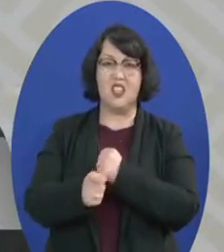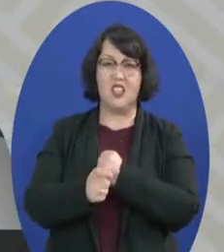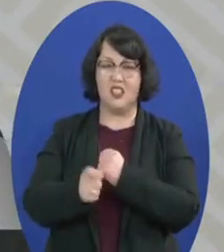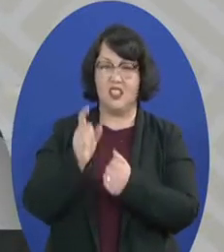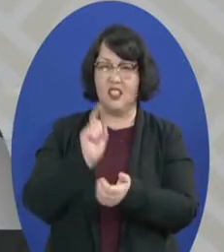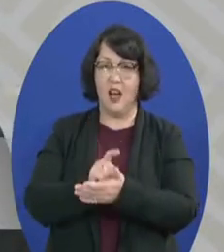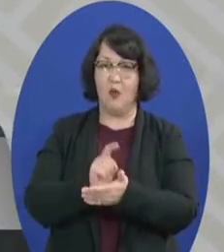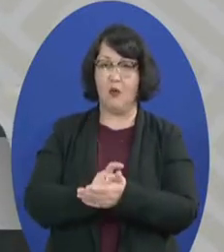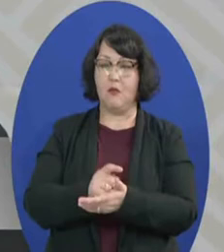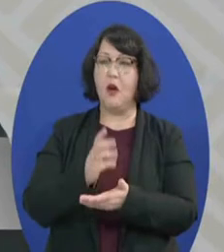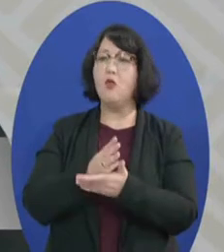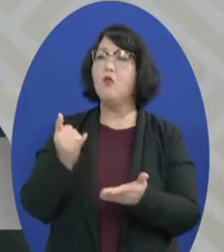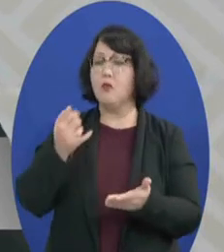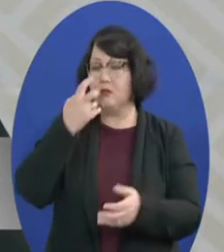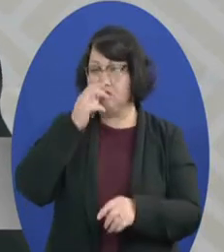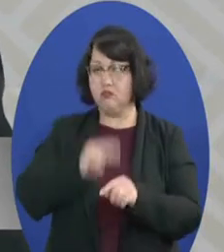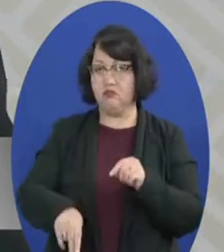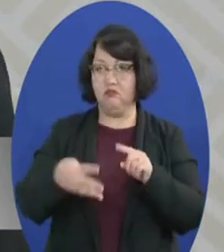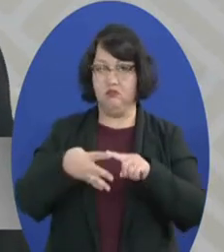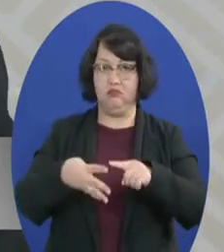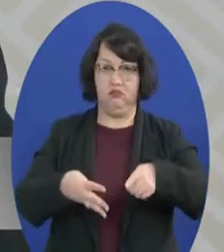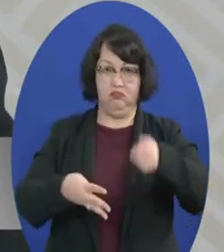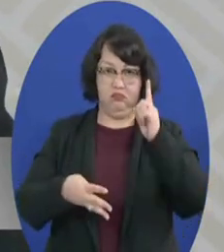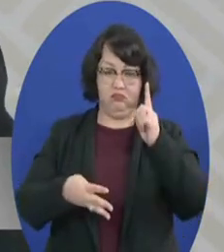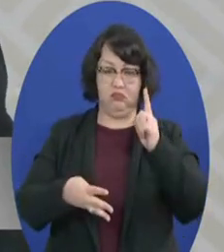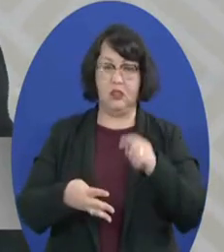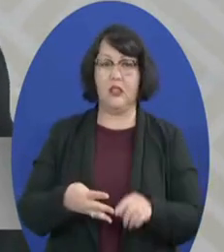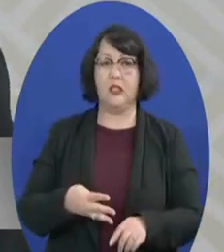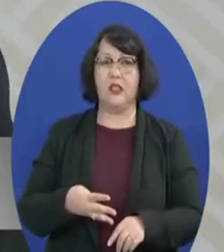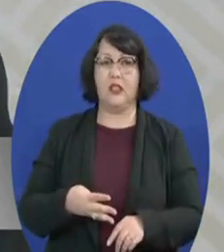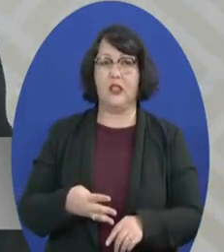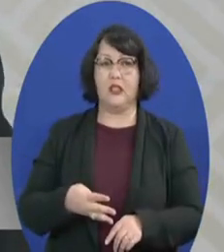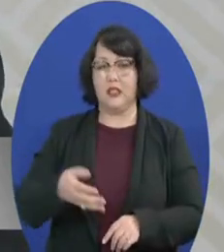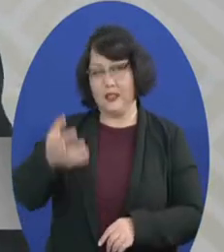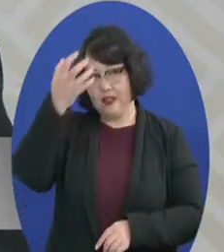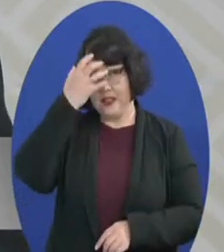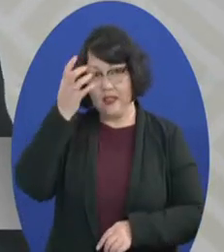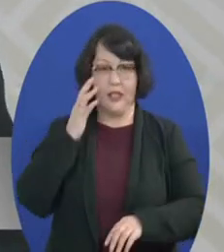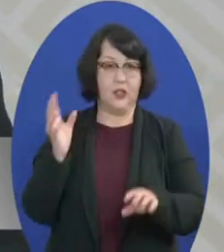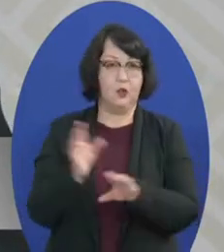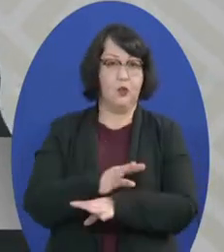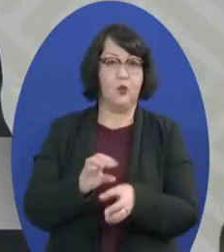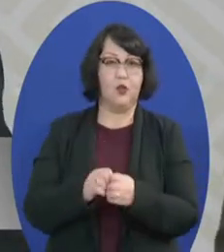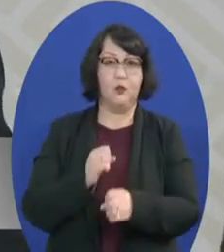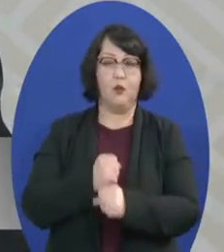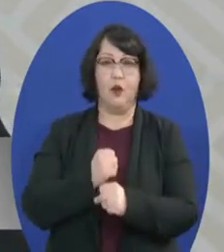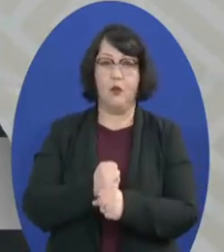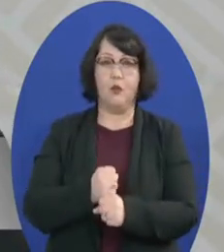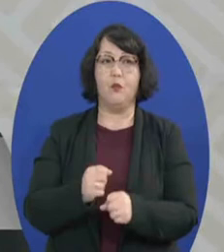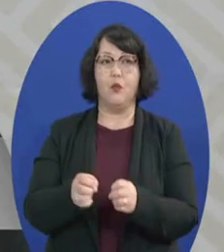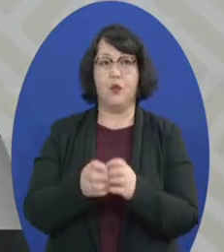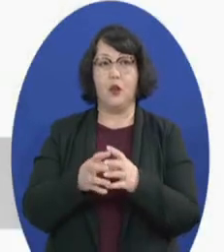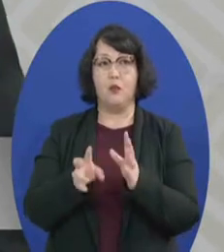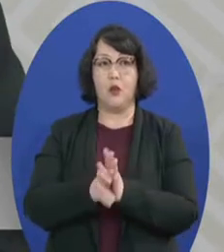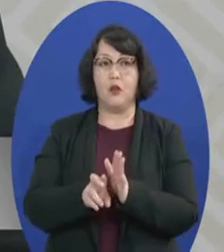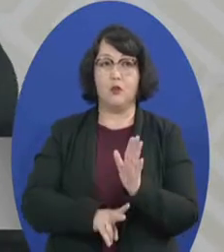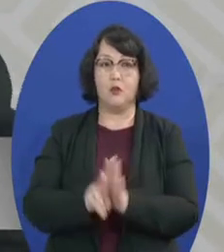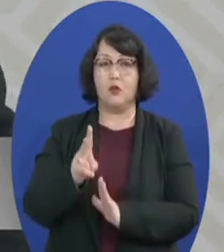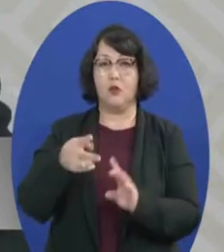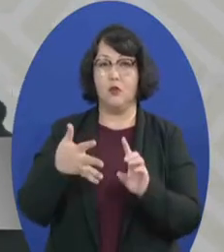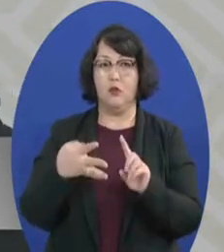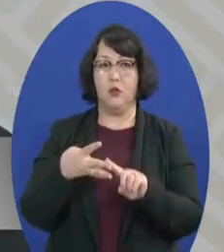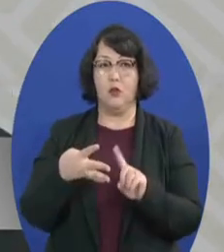шаардлагыг бол тавьж байгаа. За тухайлбал одоо мэрэгжлийн засгийн газрыг одоо бүрдүүлэх боломжийг энэ хуулиар бас олгож байгаа гэж үзэж байна.